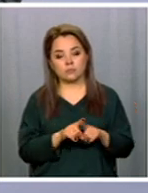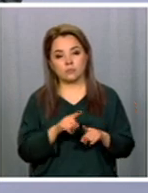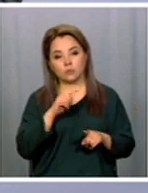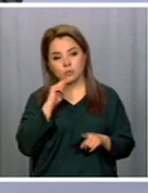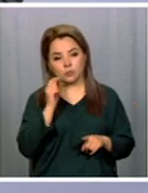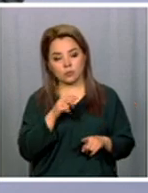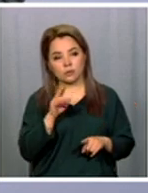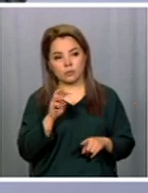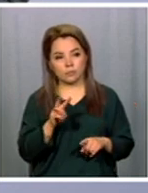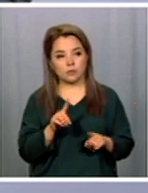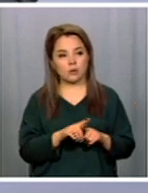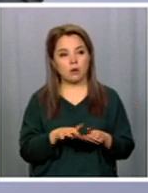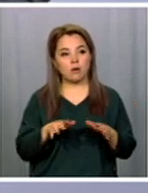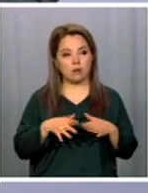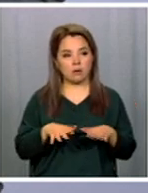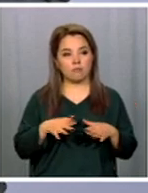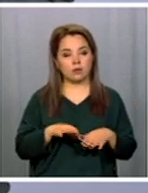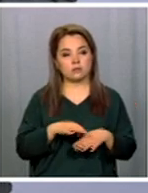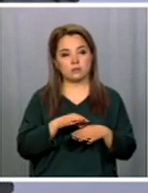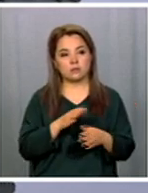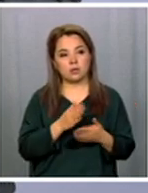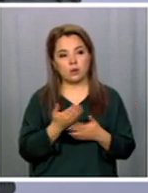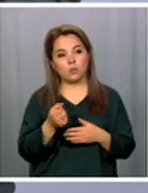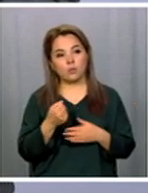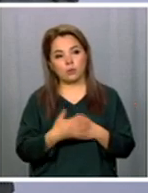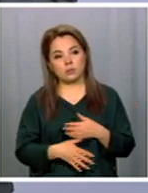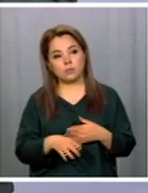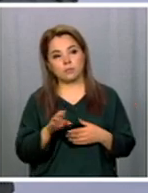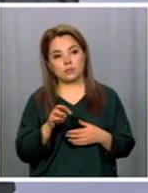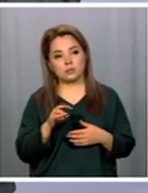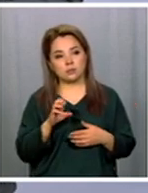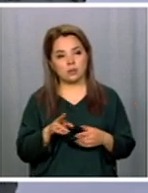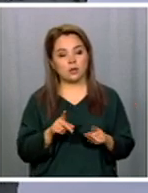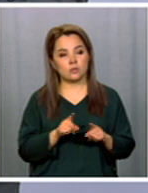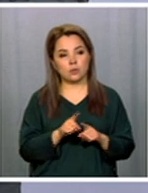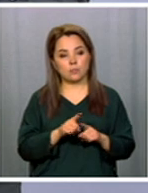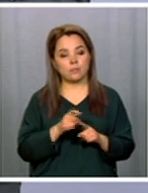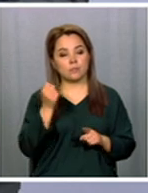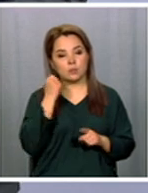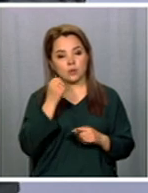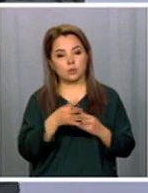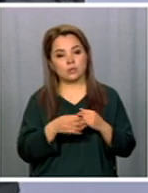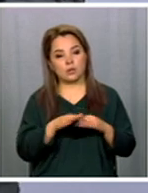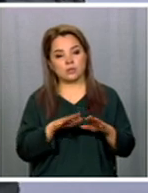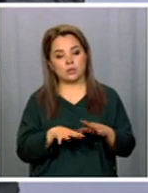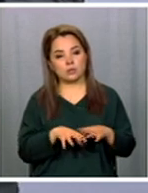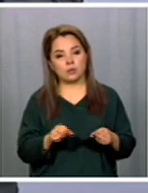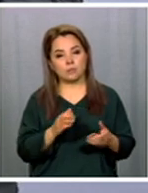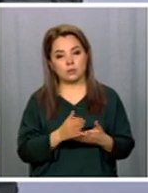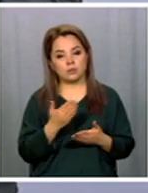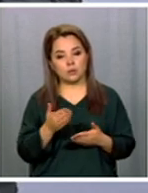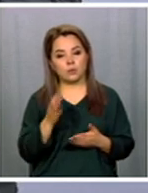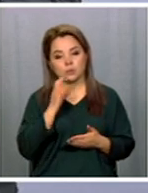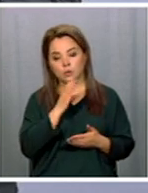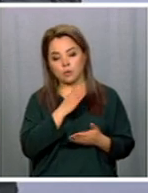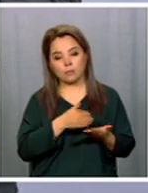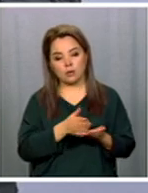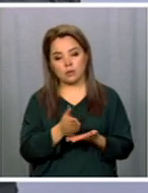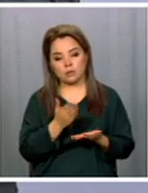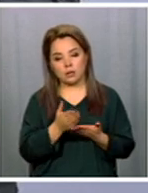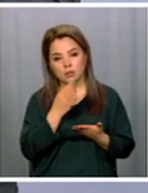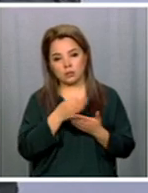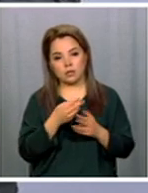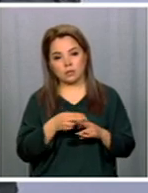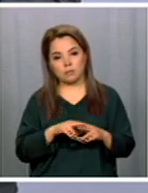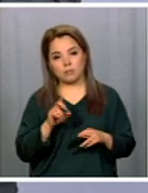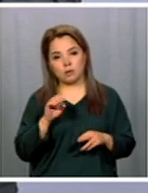Қырым, Кавказға шығу, және орталықта Минск, Смоленск, Мәскеу жерлерін басып алу, солтүстік бағыт бойынша Балтық